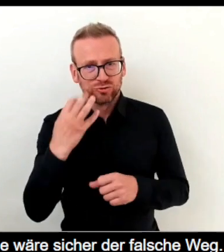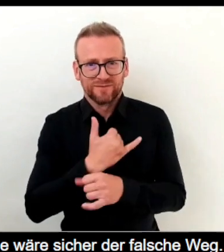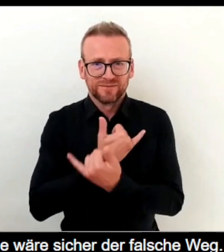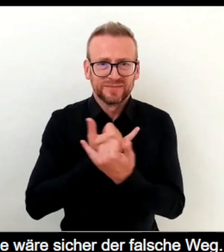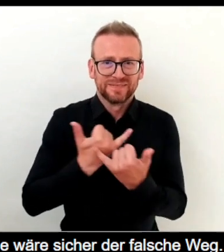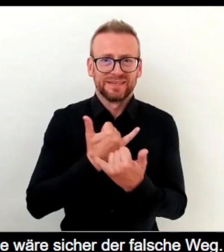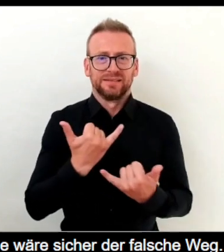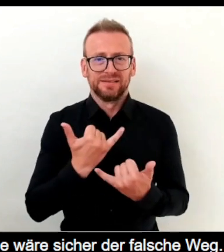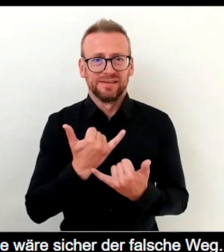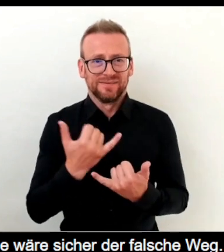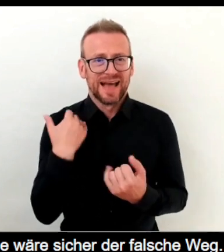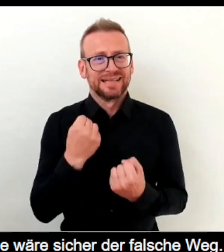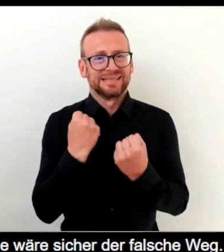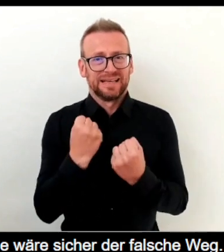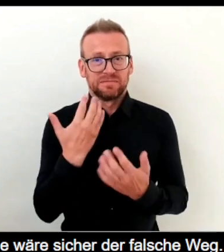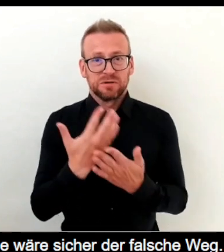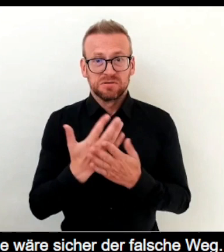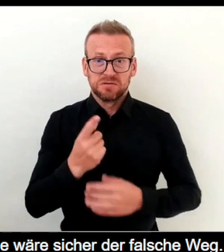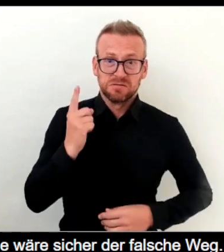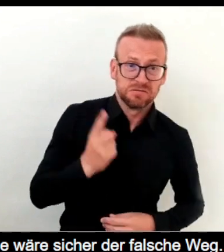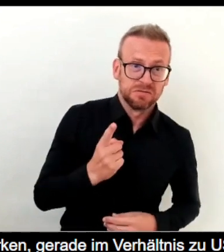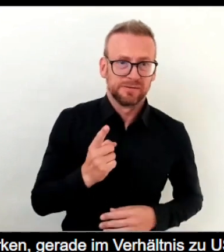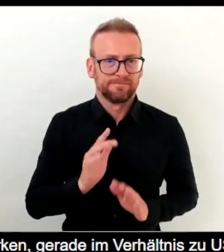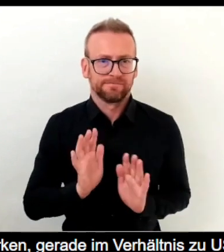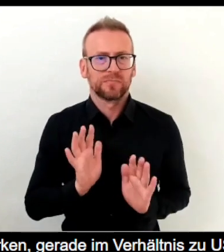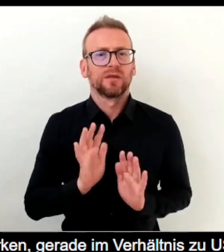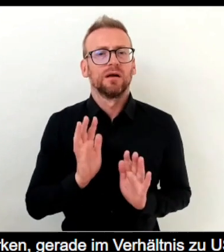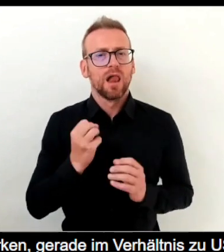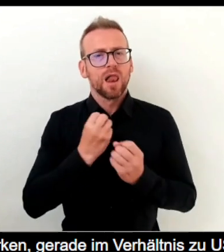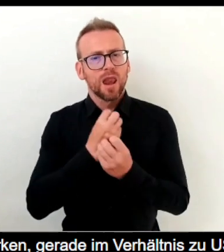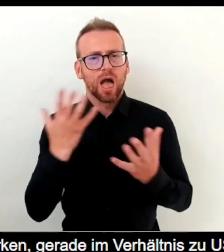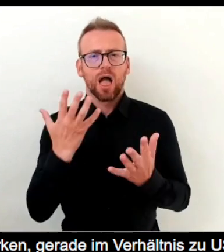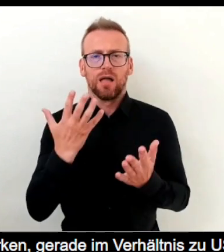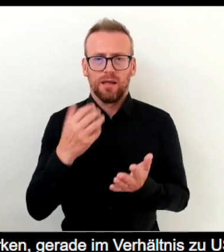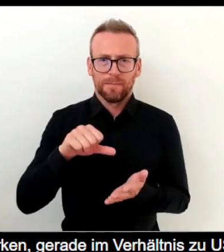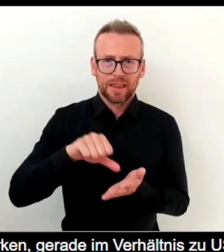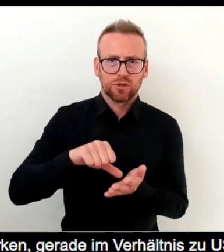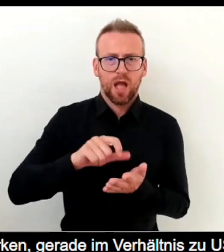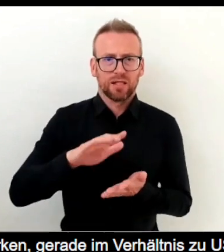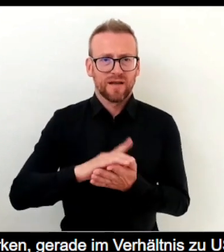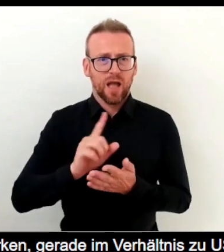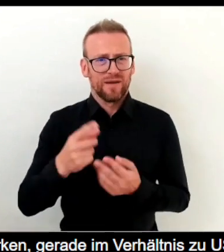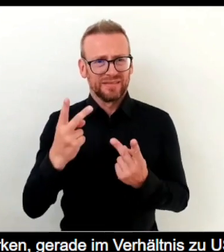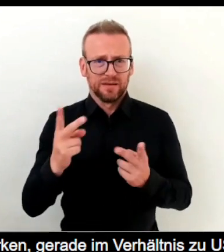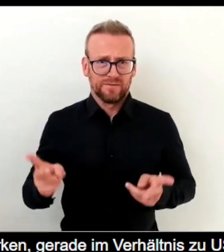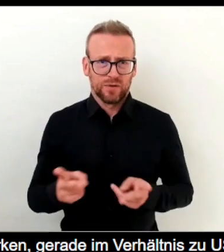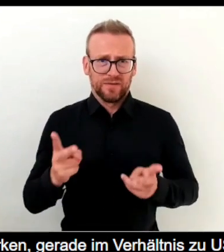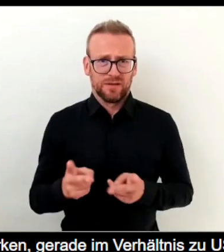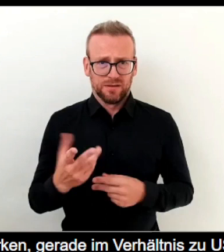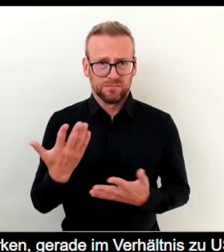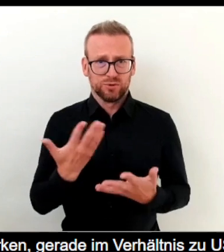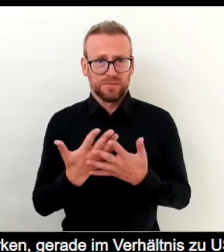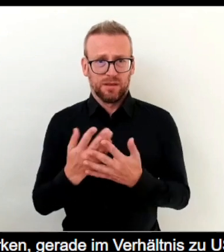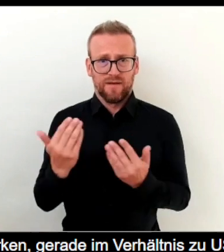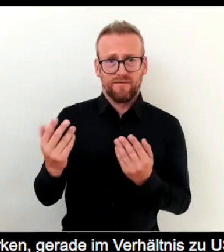einen Anpassungsprozess für Pkw und insbesondere für MAN zu erreichen. Wo wir uns freuen, ist, die Bereitschaft zuzuhören beim Thema